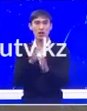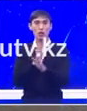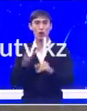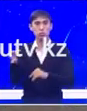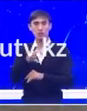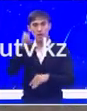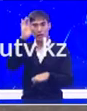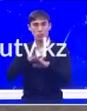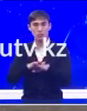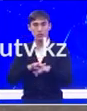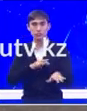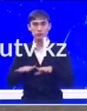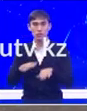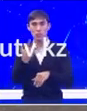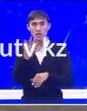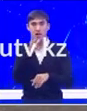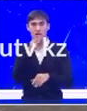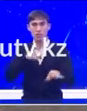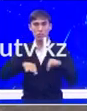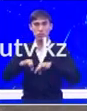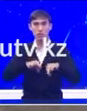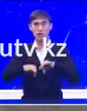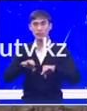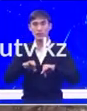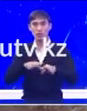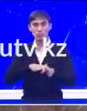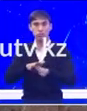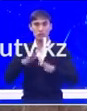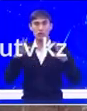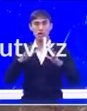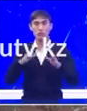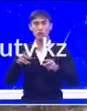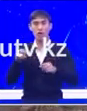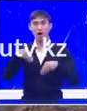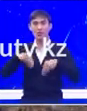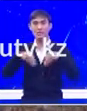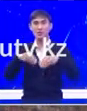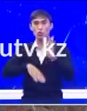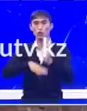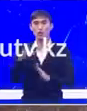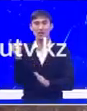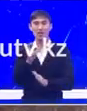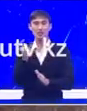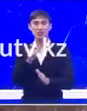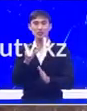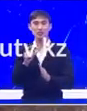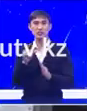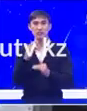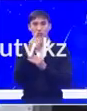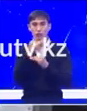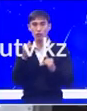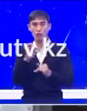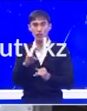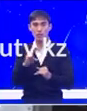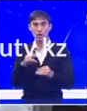областные акиматы приступили к пятилетнему проекту по масштабному озеленению и улучшению экологического фона как оказалось процесс